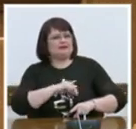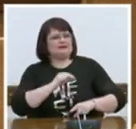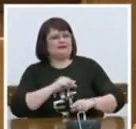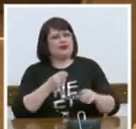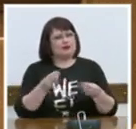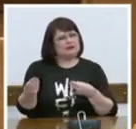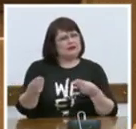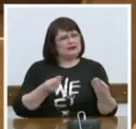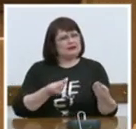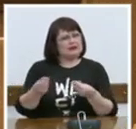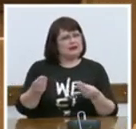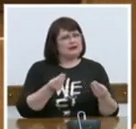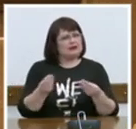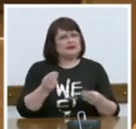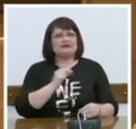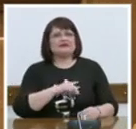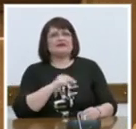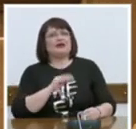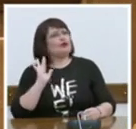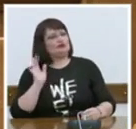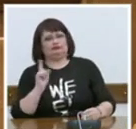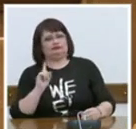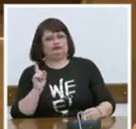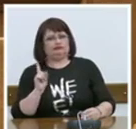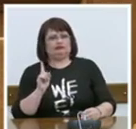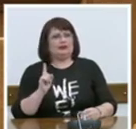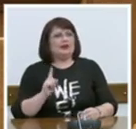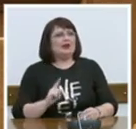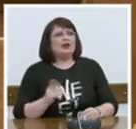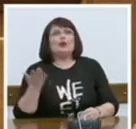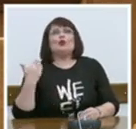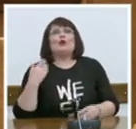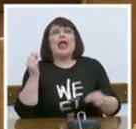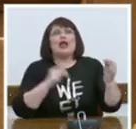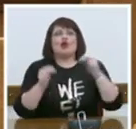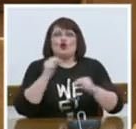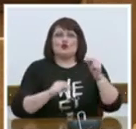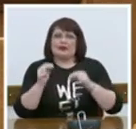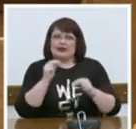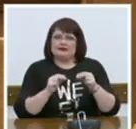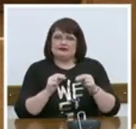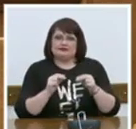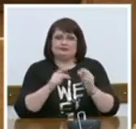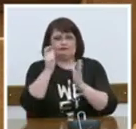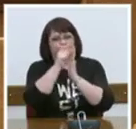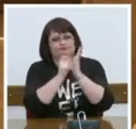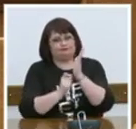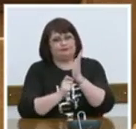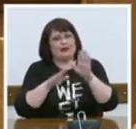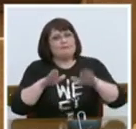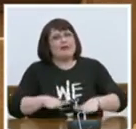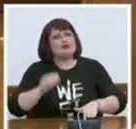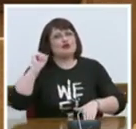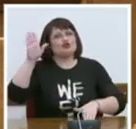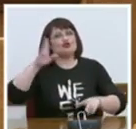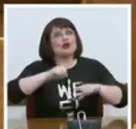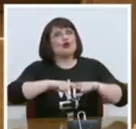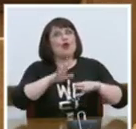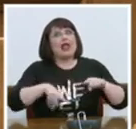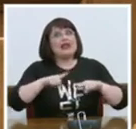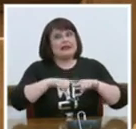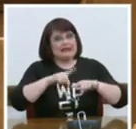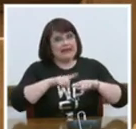χάριν συμφερόντων τρίτων. Στις τελευταίες εκλογές, οι εγγεγραμμένοι Έλληνες του εξωτερικού ήταν